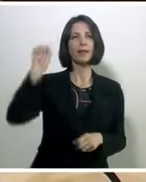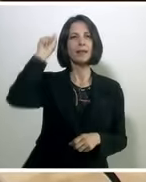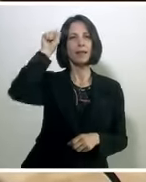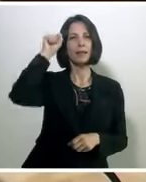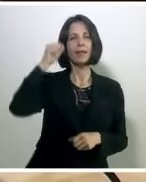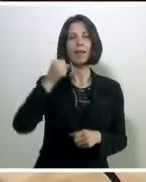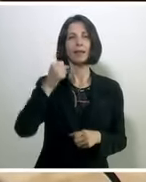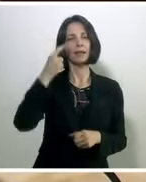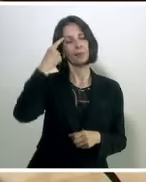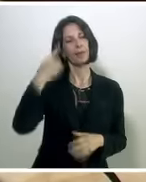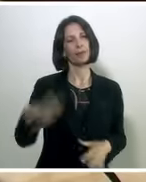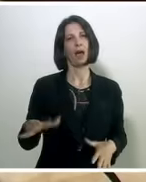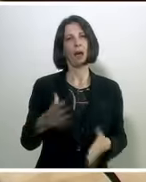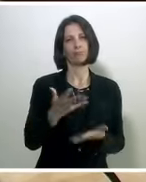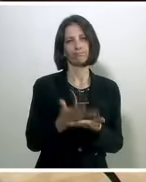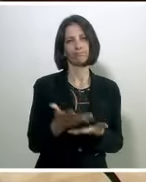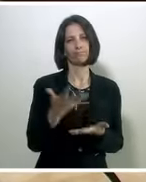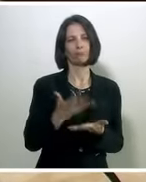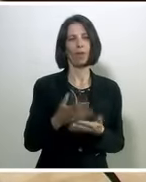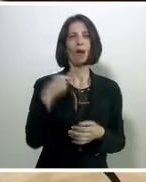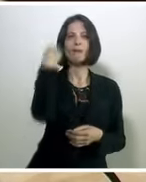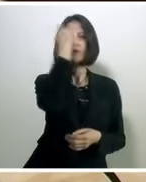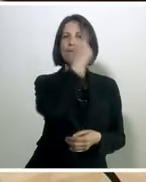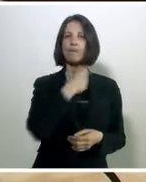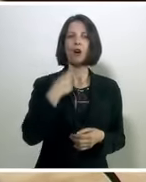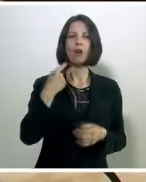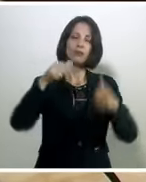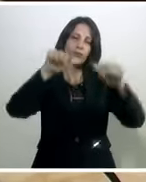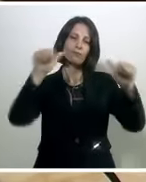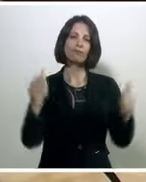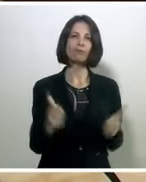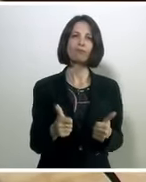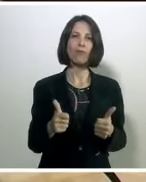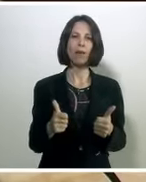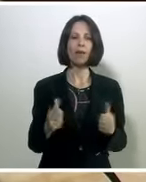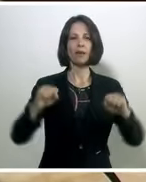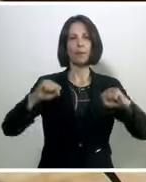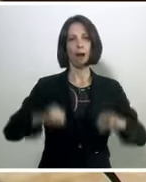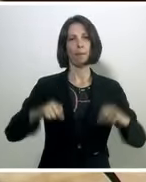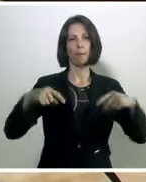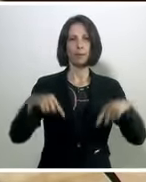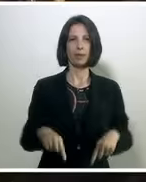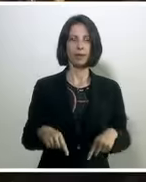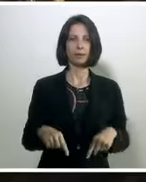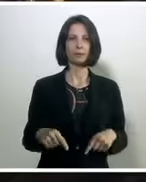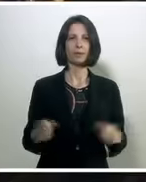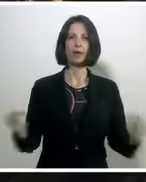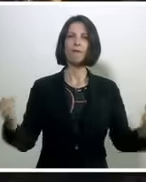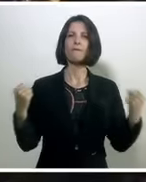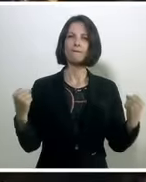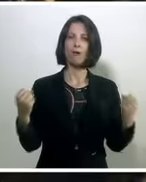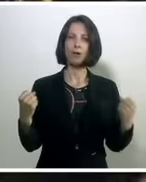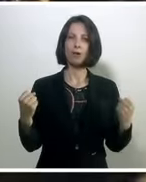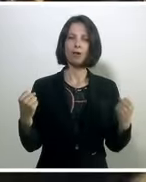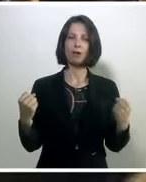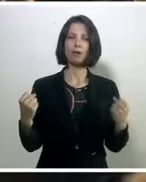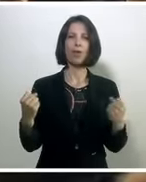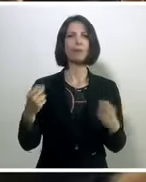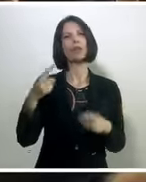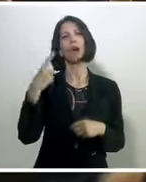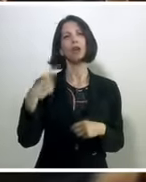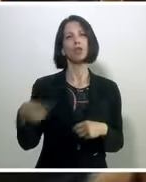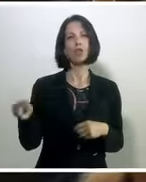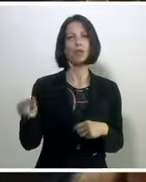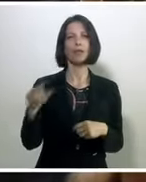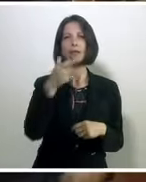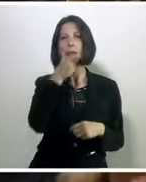volto e nello stile di chi abita Quelle forze che si imprimono lo sappiamo bene negli accenti delle